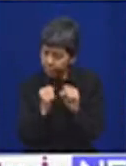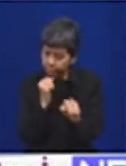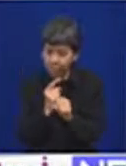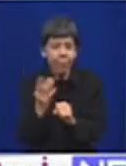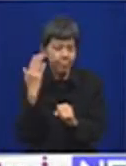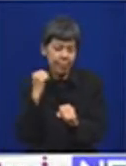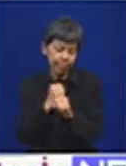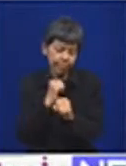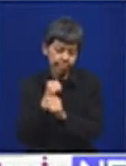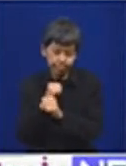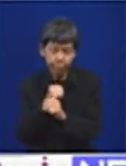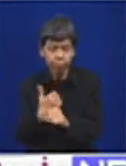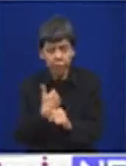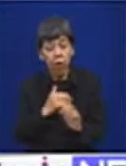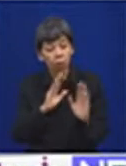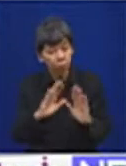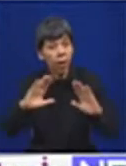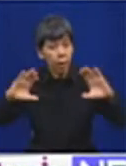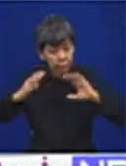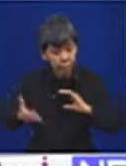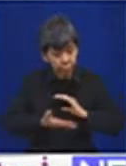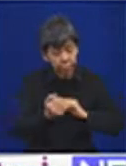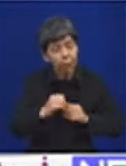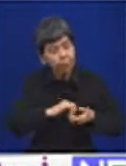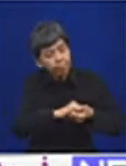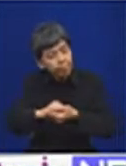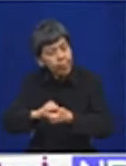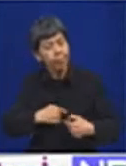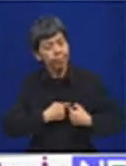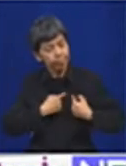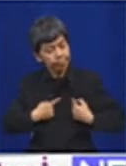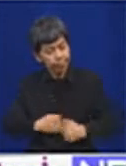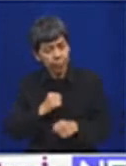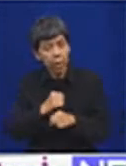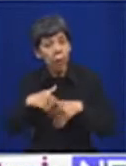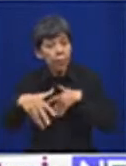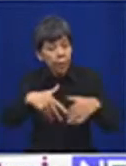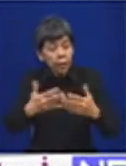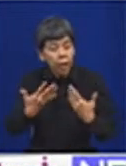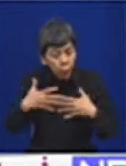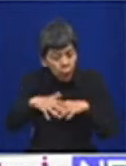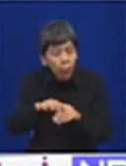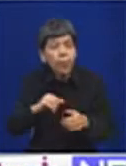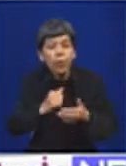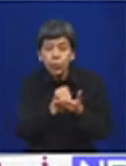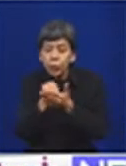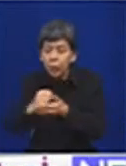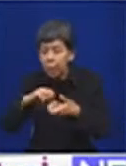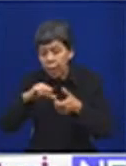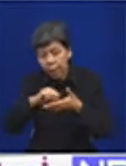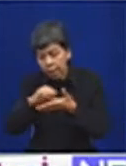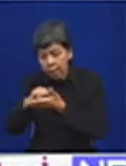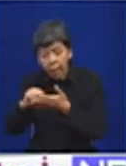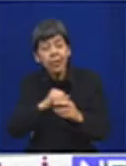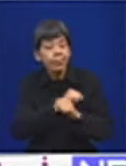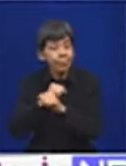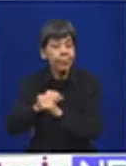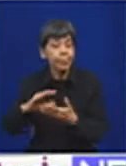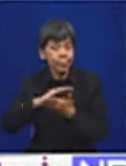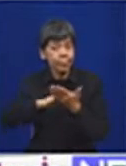ที่ผ่านมาพร้อมกับฝากข้าราชการให้เป็นน้ำหนึ่งใจเดียวกันแล้วนำประชาชนมาร่วมมือในการแก้ไขปัญหาด้านความมั่นค